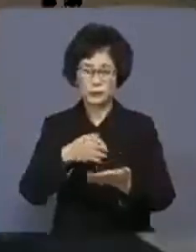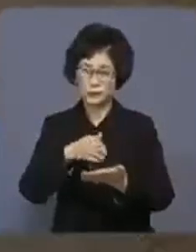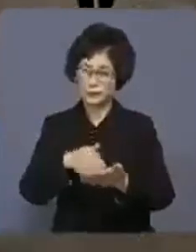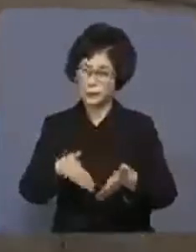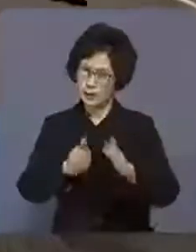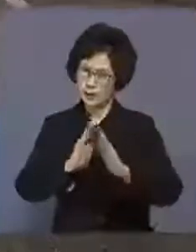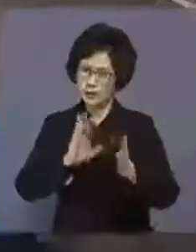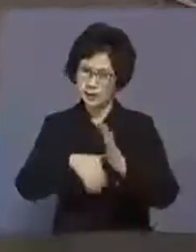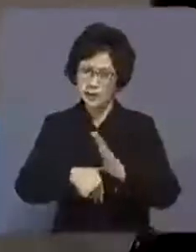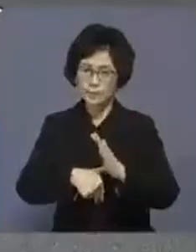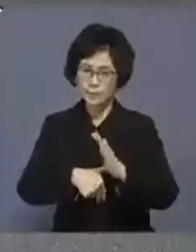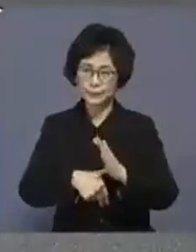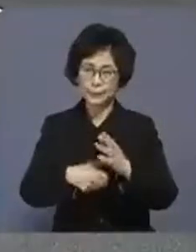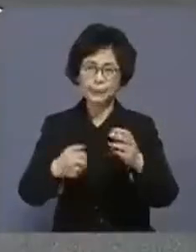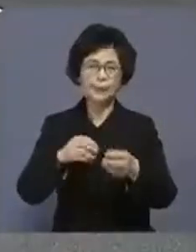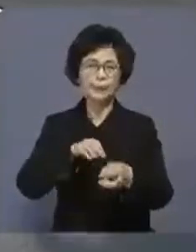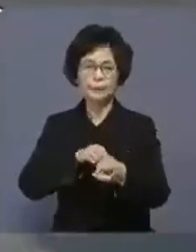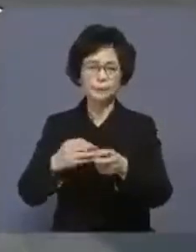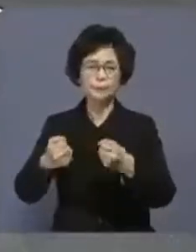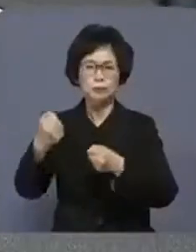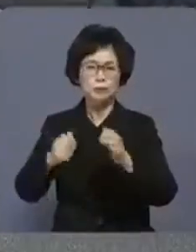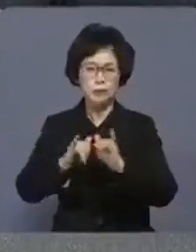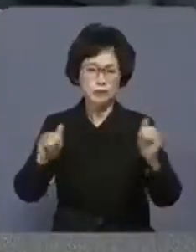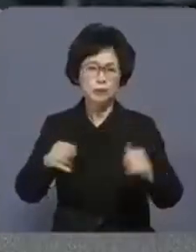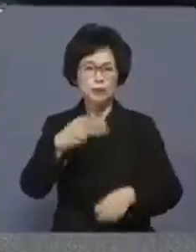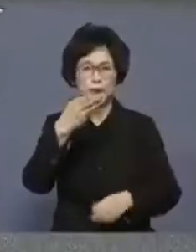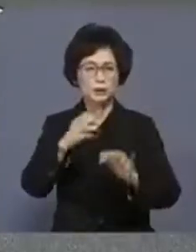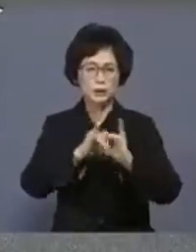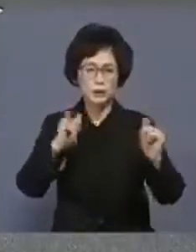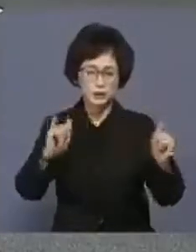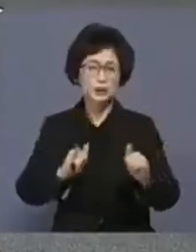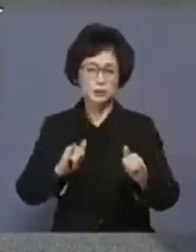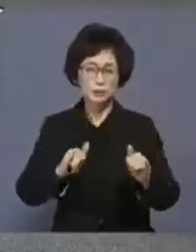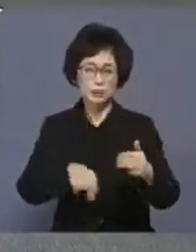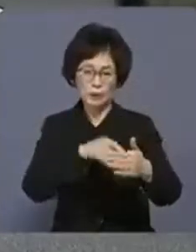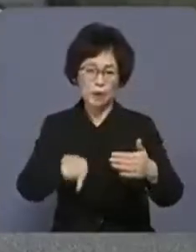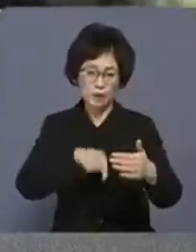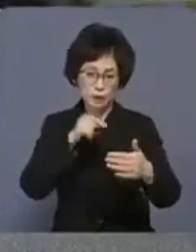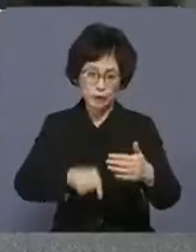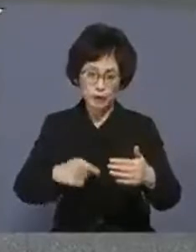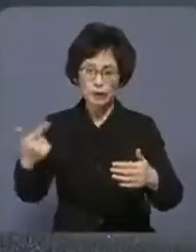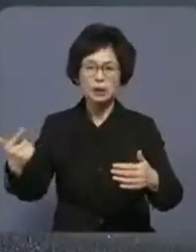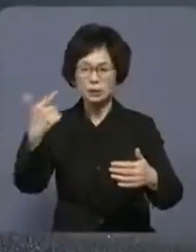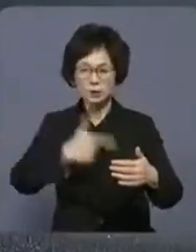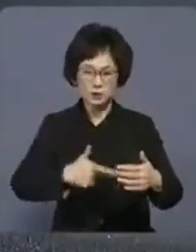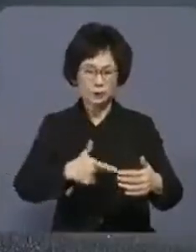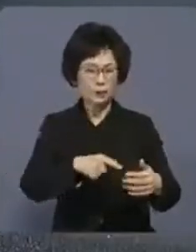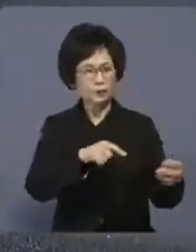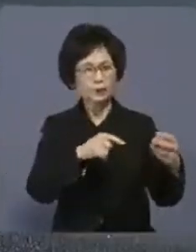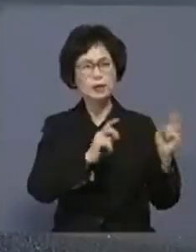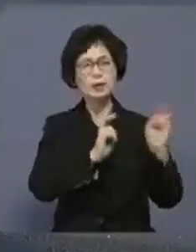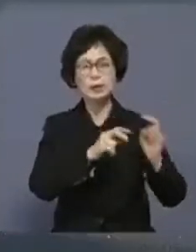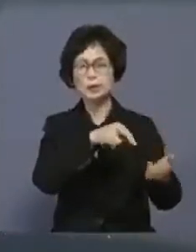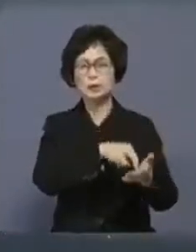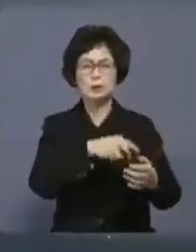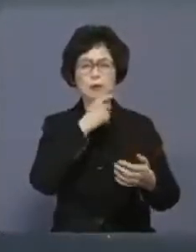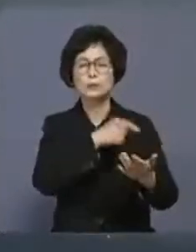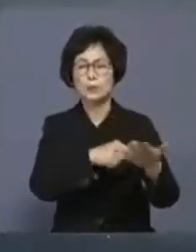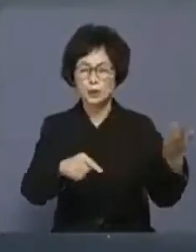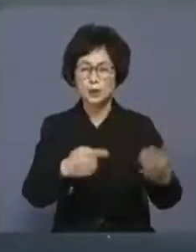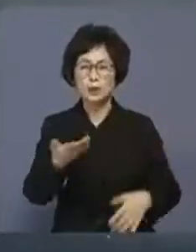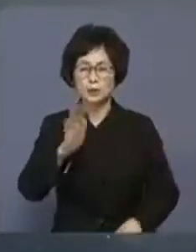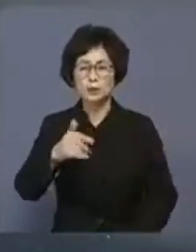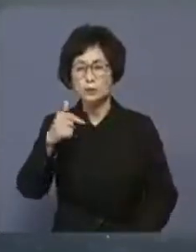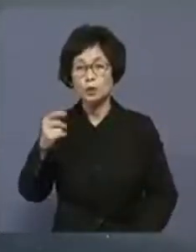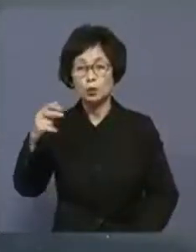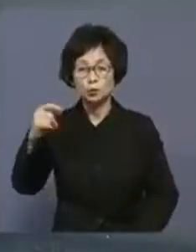화물운송 사업자와 화물 차주가 13명 가운데 6명이 나 되서 화주에게 불리하다는 입장입니다 을 하지만 노조는 안전 님